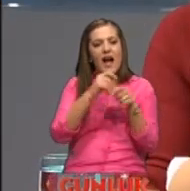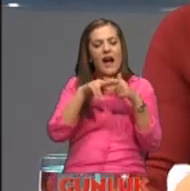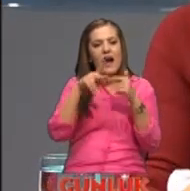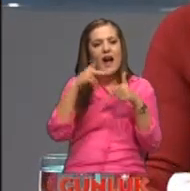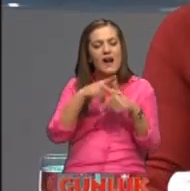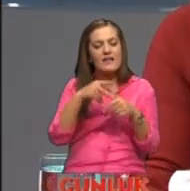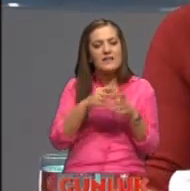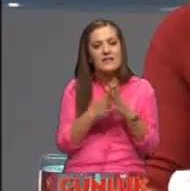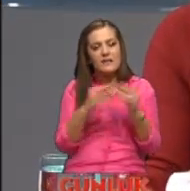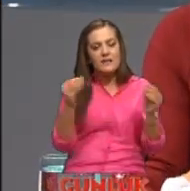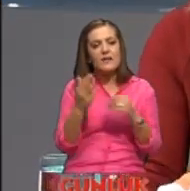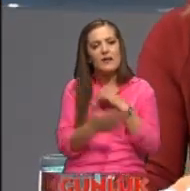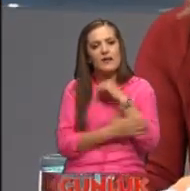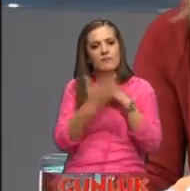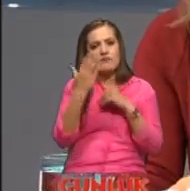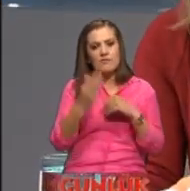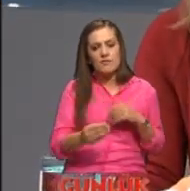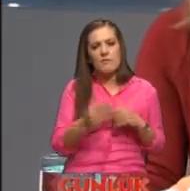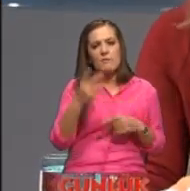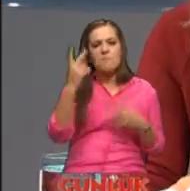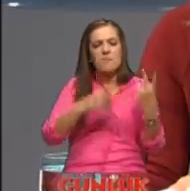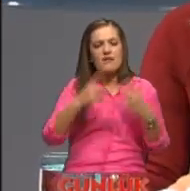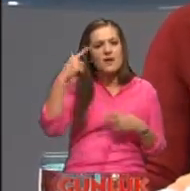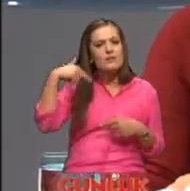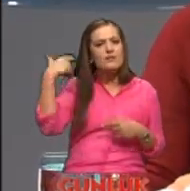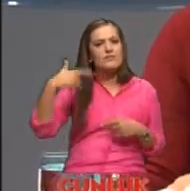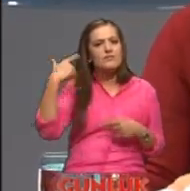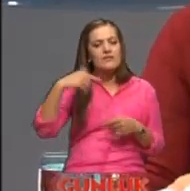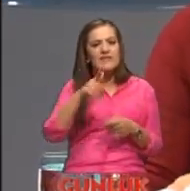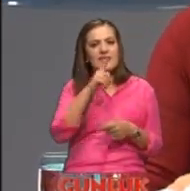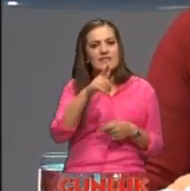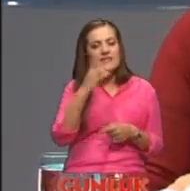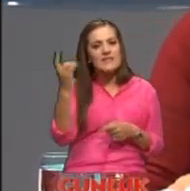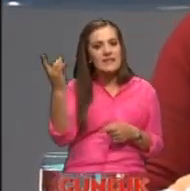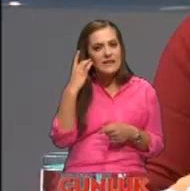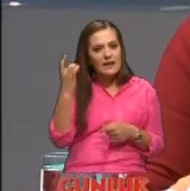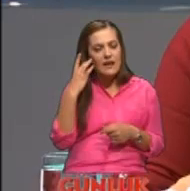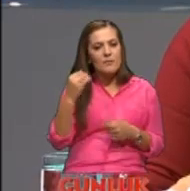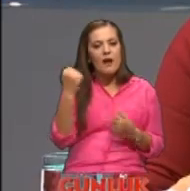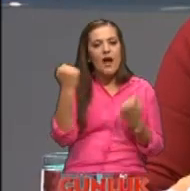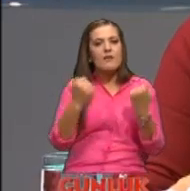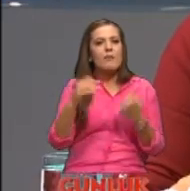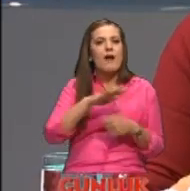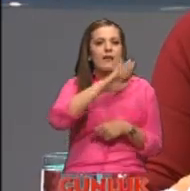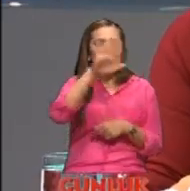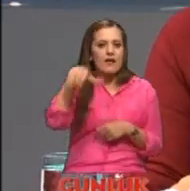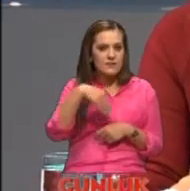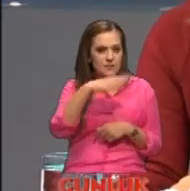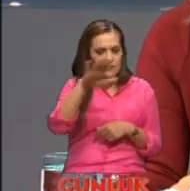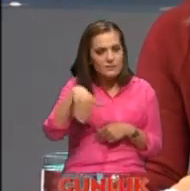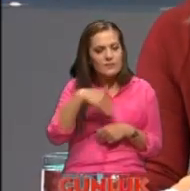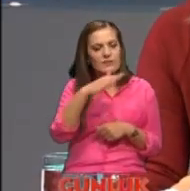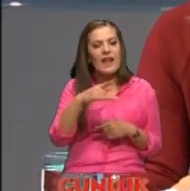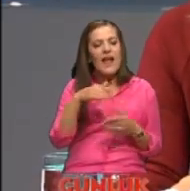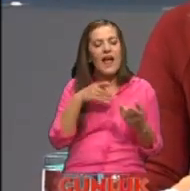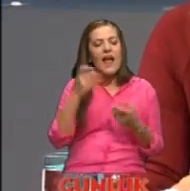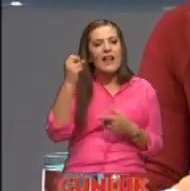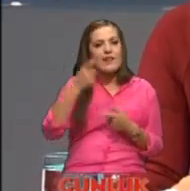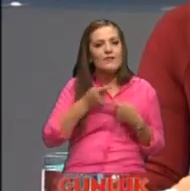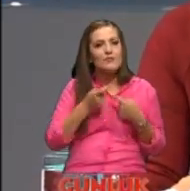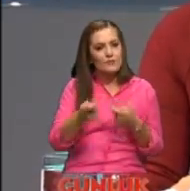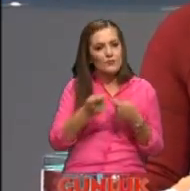sıkıntısının giderilmesine yardımcı olacak. Bazen işte saç kurutma makinesi sesi dinletilmesi, elektrikli arabayla süpürge gezdirilmesi, elektrikli